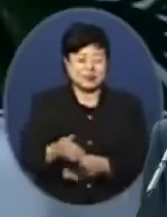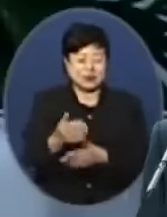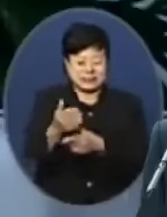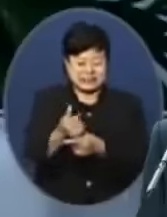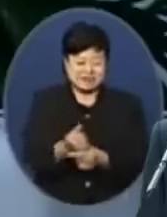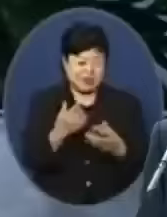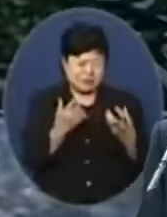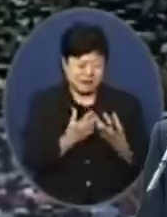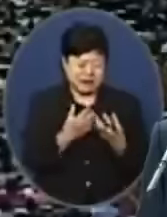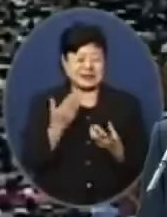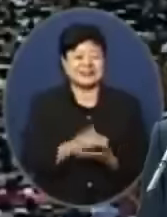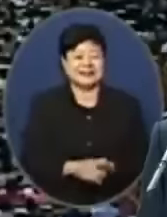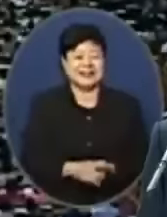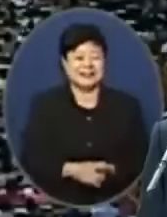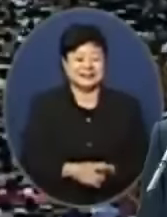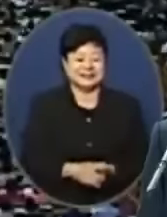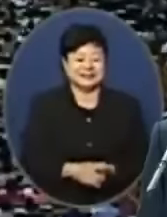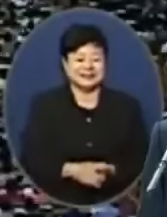잡혔던 것입니다.